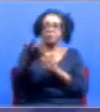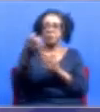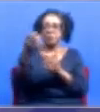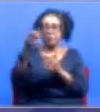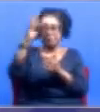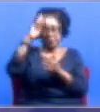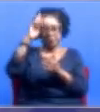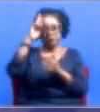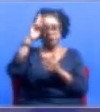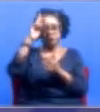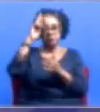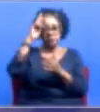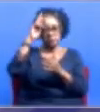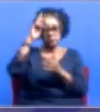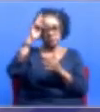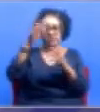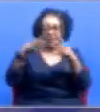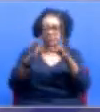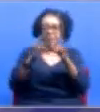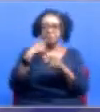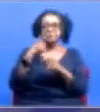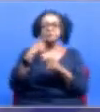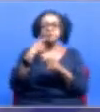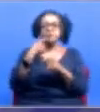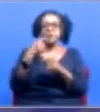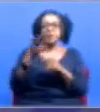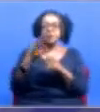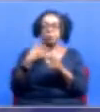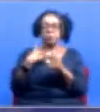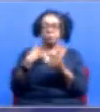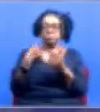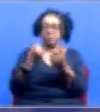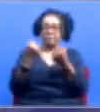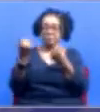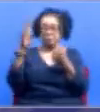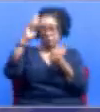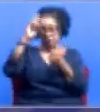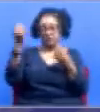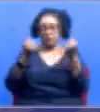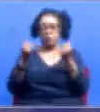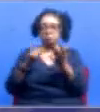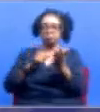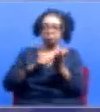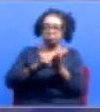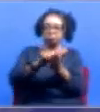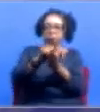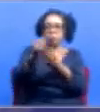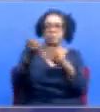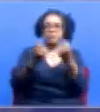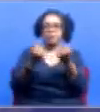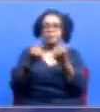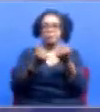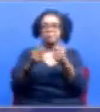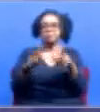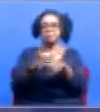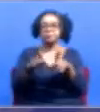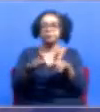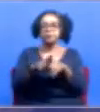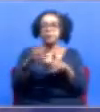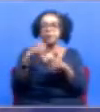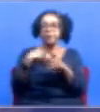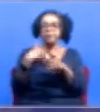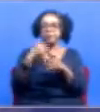marehemu inadai kwamba Austin alifariki baada ya kukanyagwa na gari la polisi waliokuwa wameandamana na madalali wa kupiga mnada mali